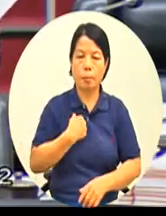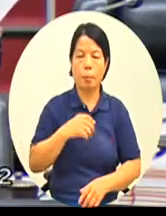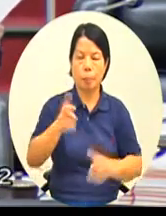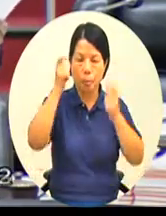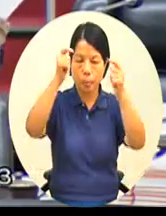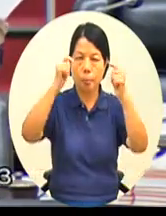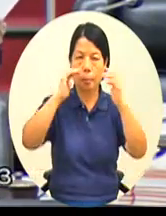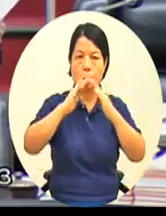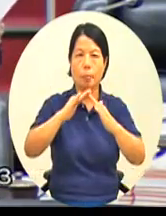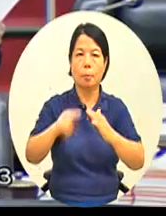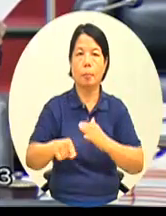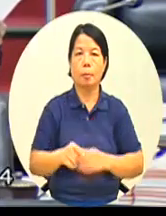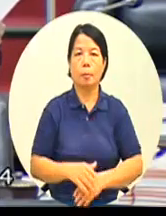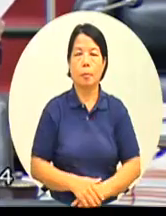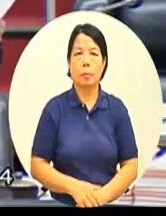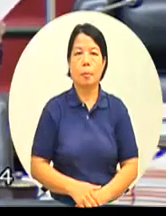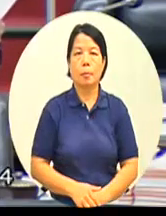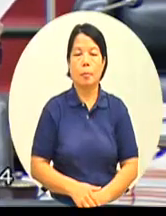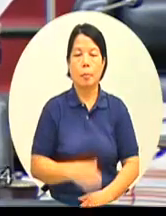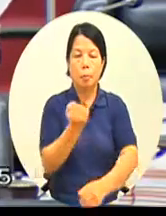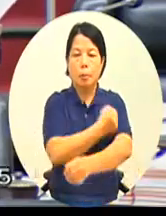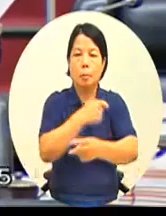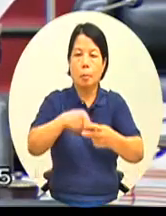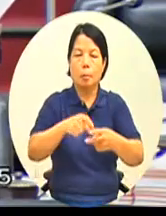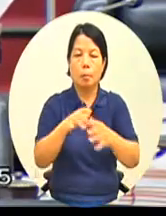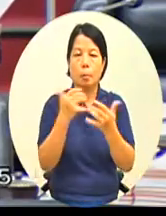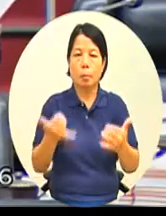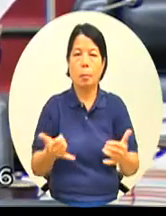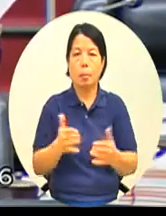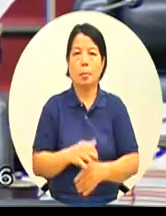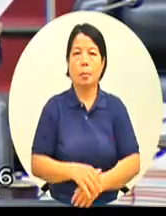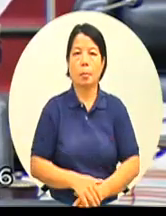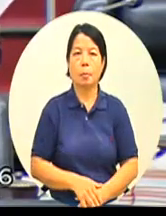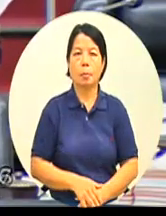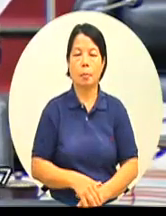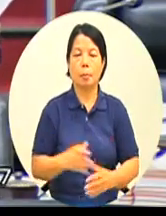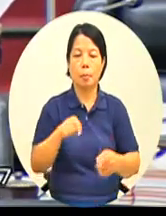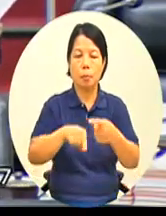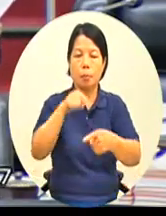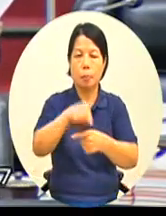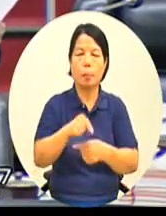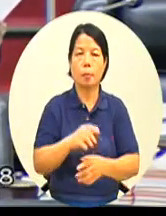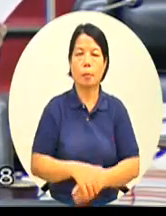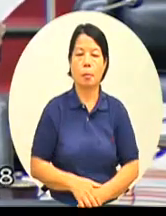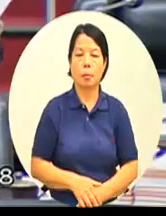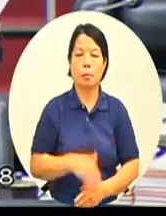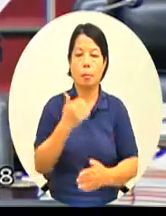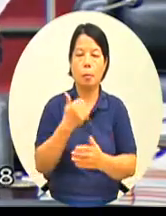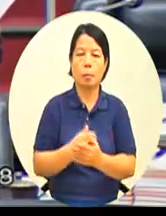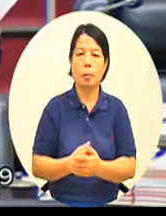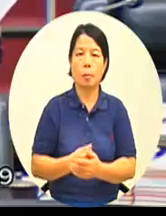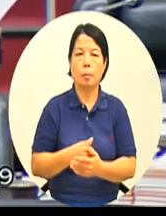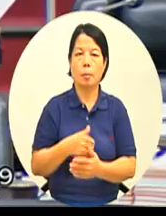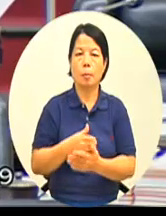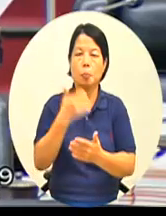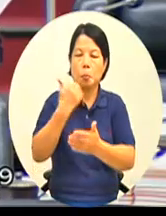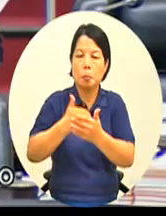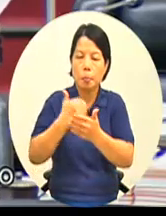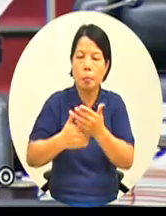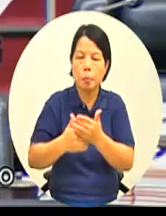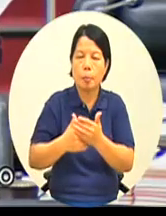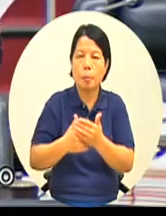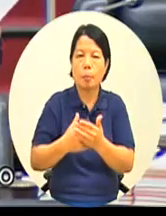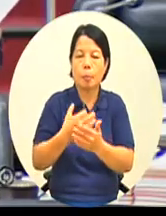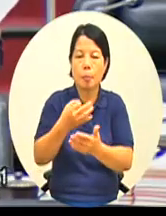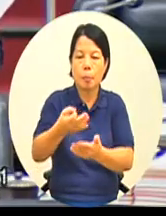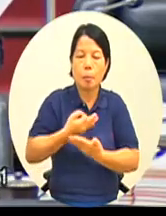这个劳工大概平均会少领多少钱嘛？你这样